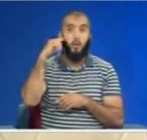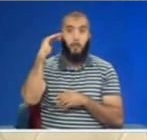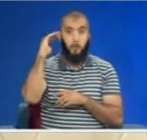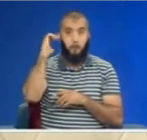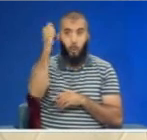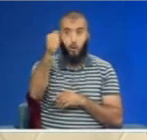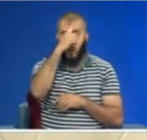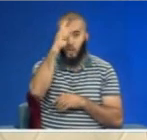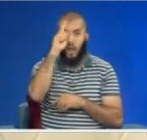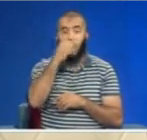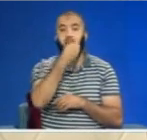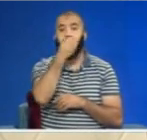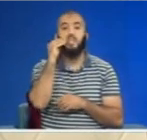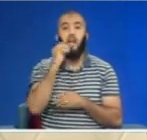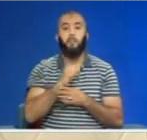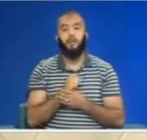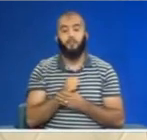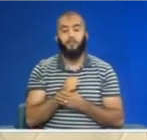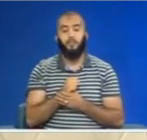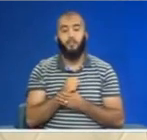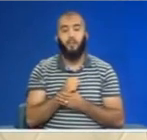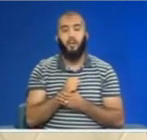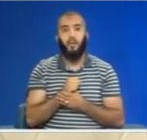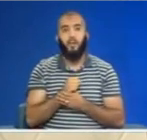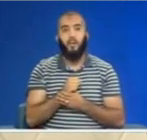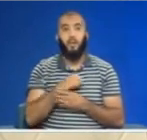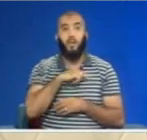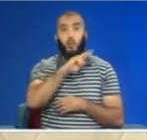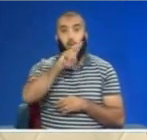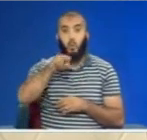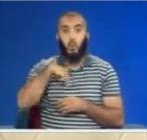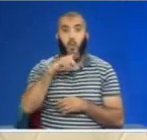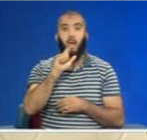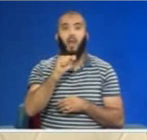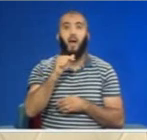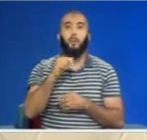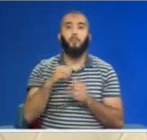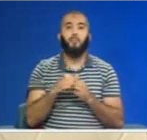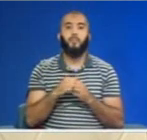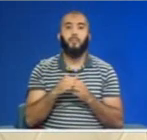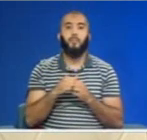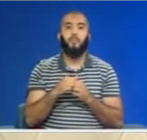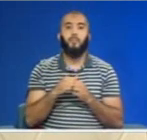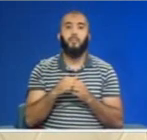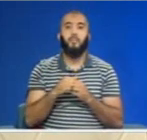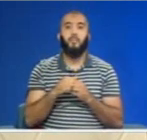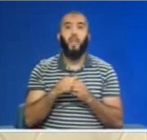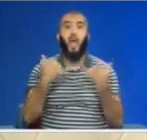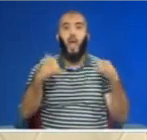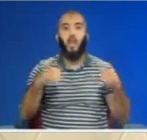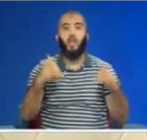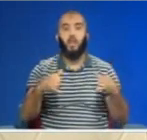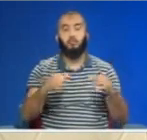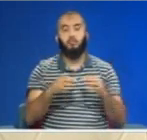إخواننا: الاثنين والثلاثاء نحن عندنا وطن له مطلعه وله